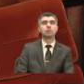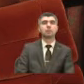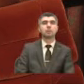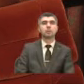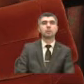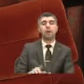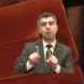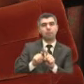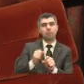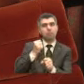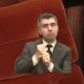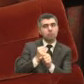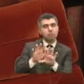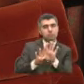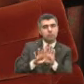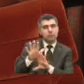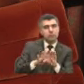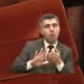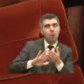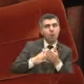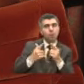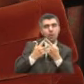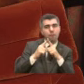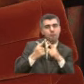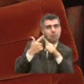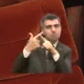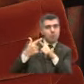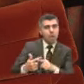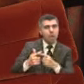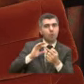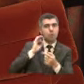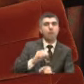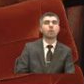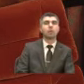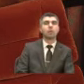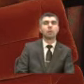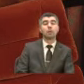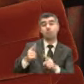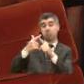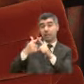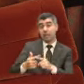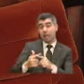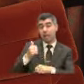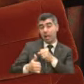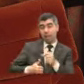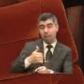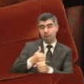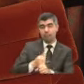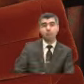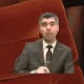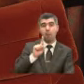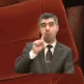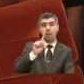باشرت خدماتها الاجتماعية وصلها رصيد مشكور من تجربة في بابها. قدر ميزانيتها لهذا العام